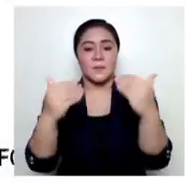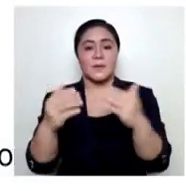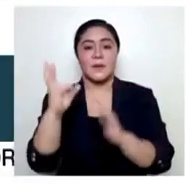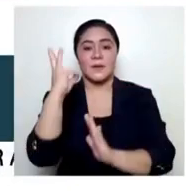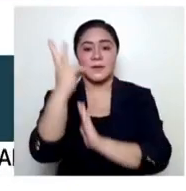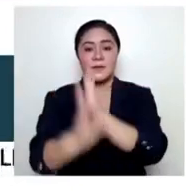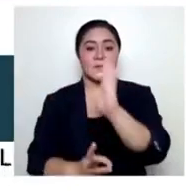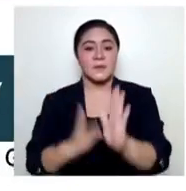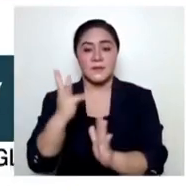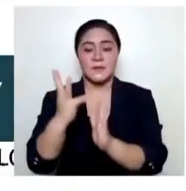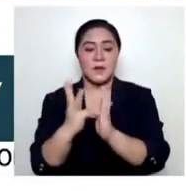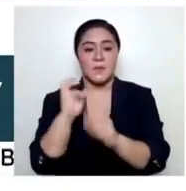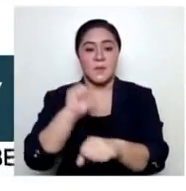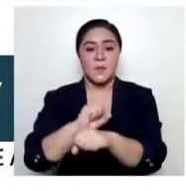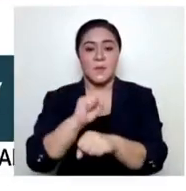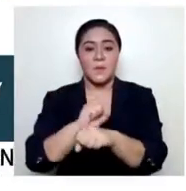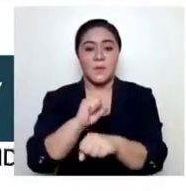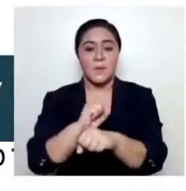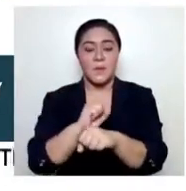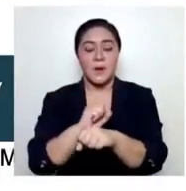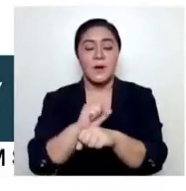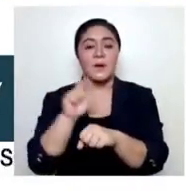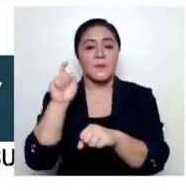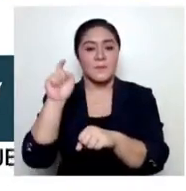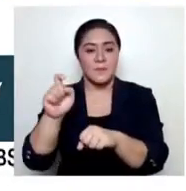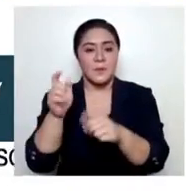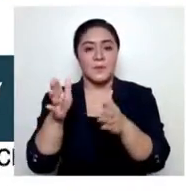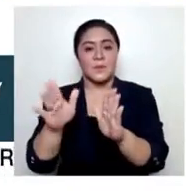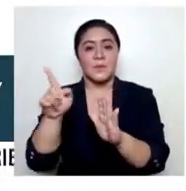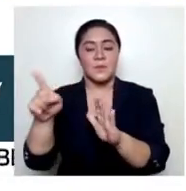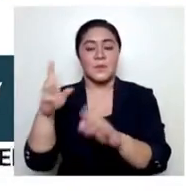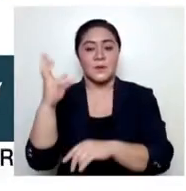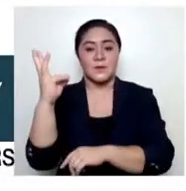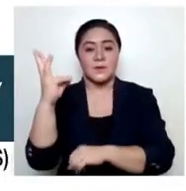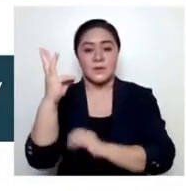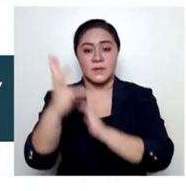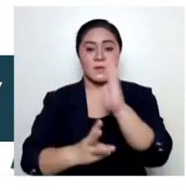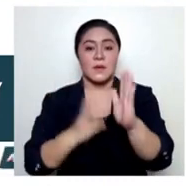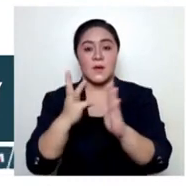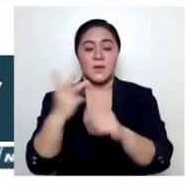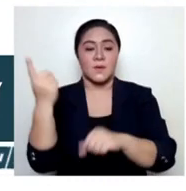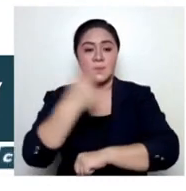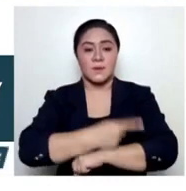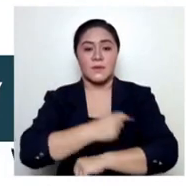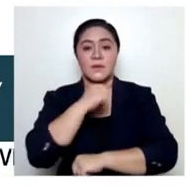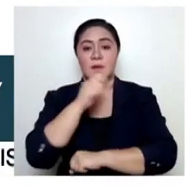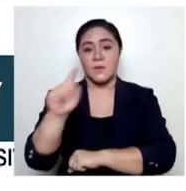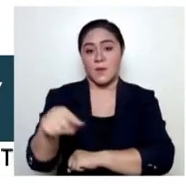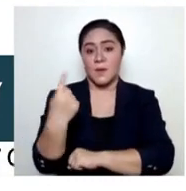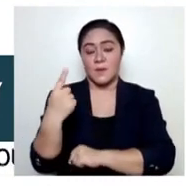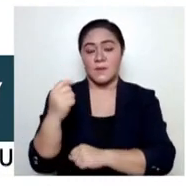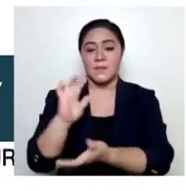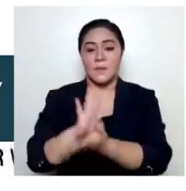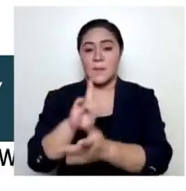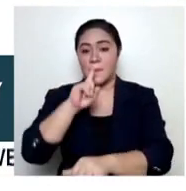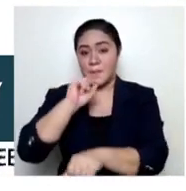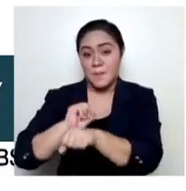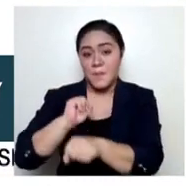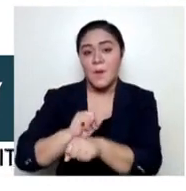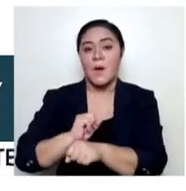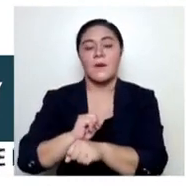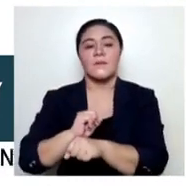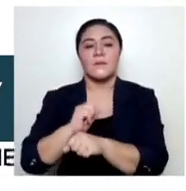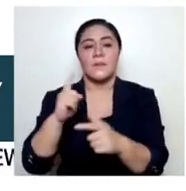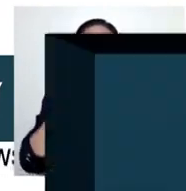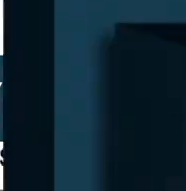workforce. The labor leader says a six-hour workday will not only increase productivity, it will also create more jobs.